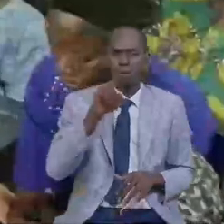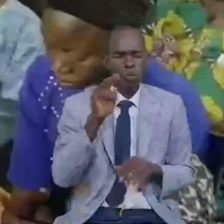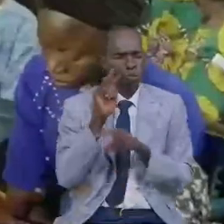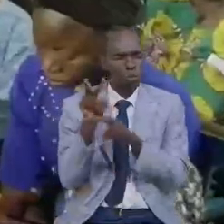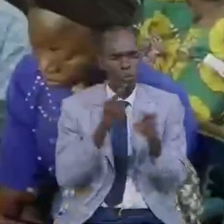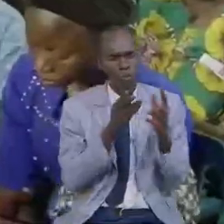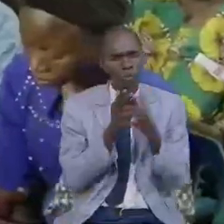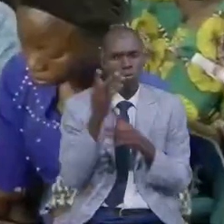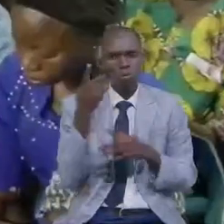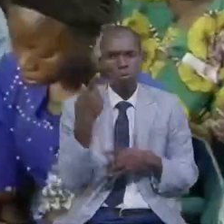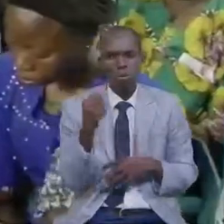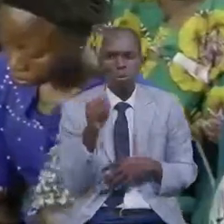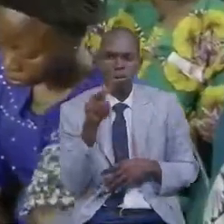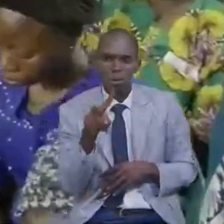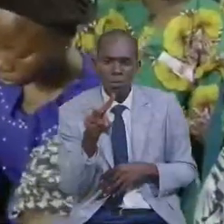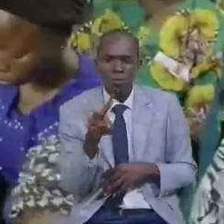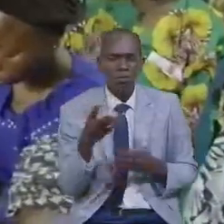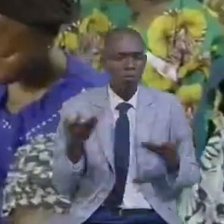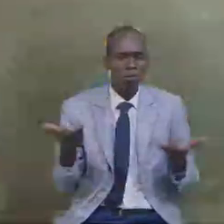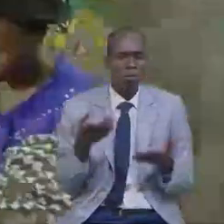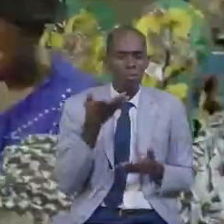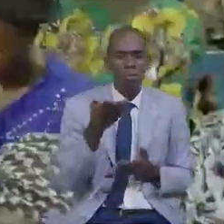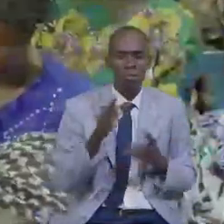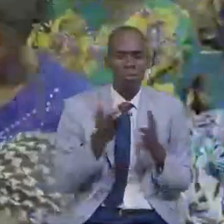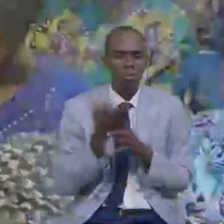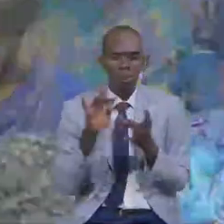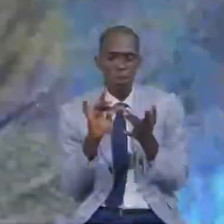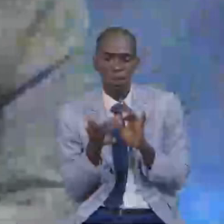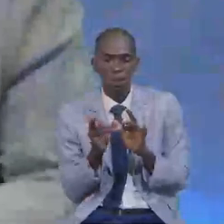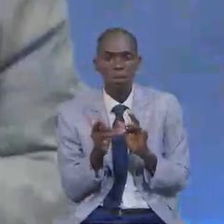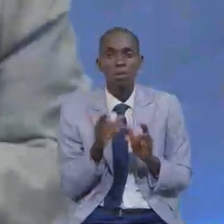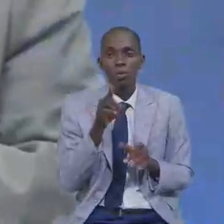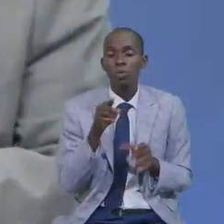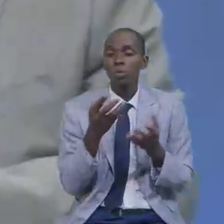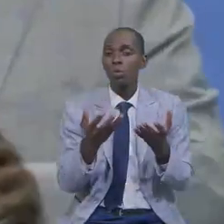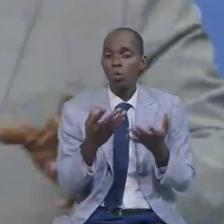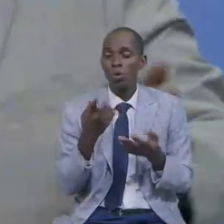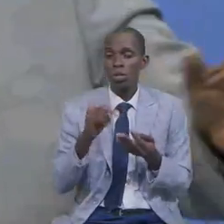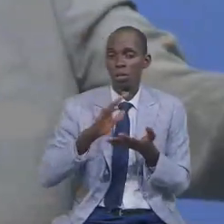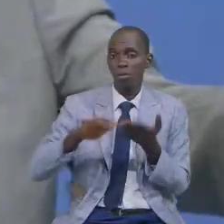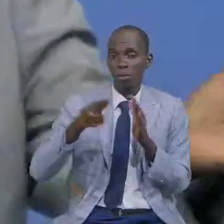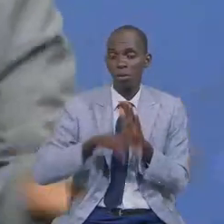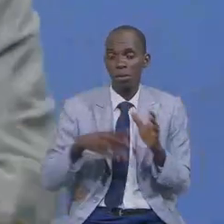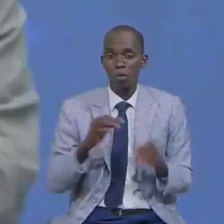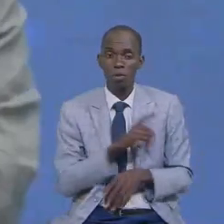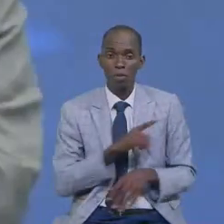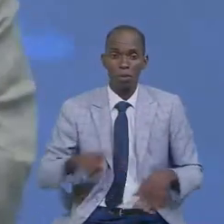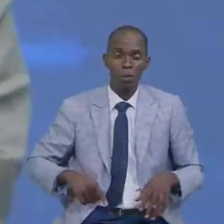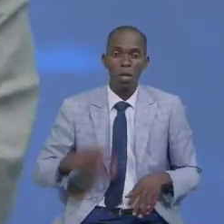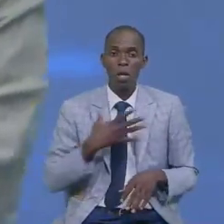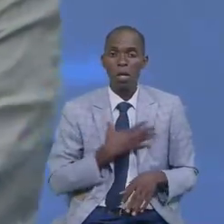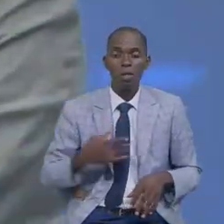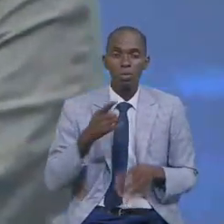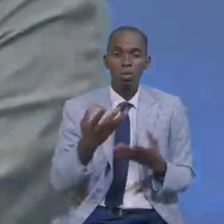radio, à la télévision, vous voulez le pardon du Seigneur et vous voulez la réconciliation